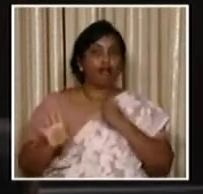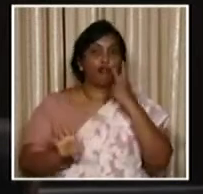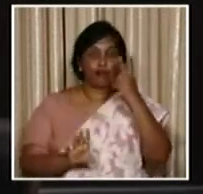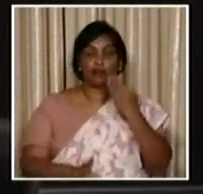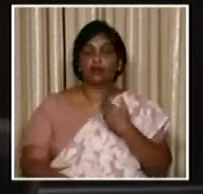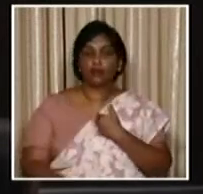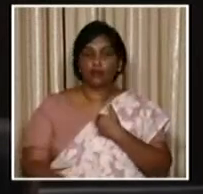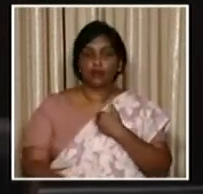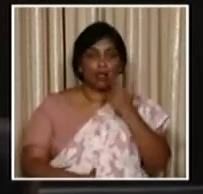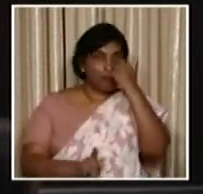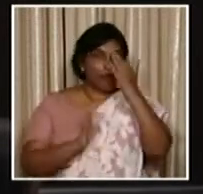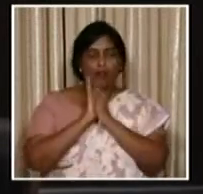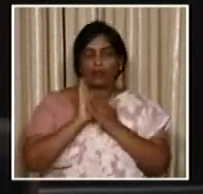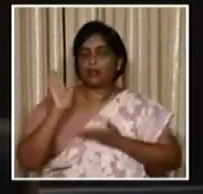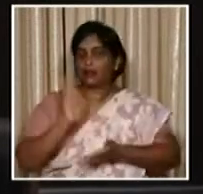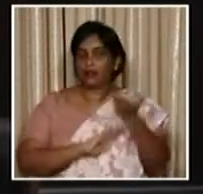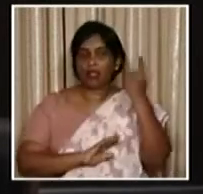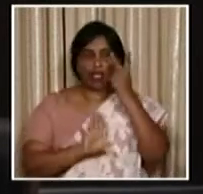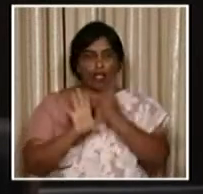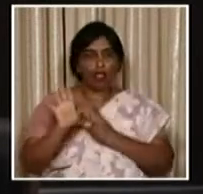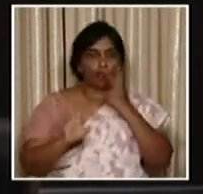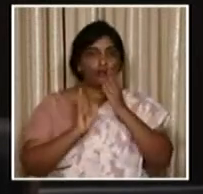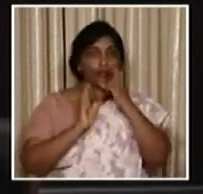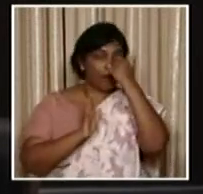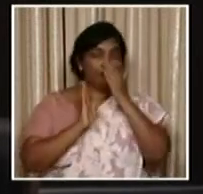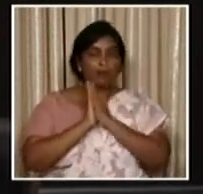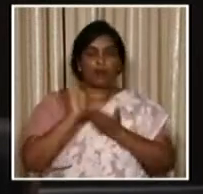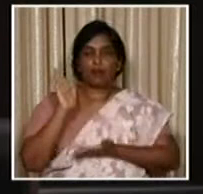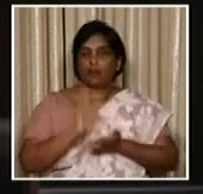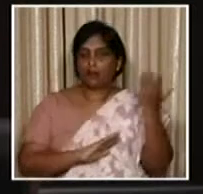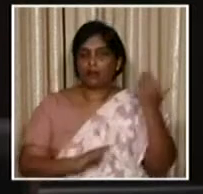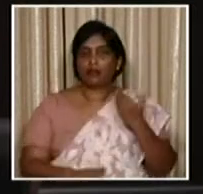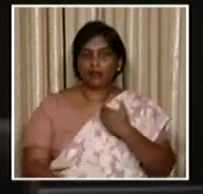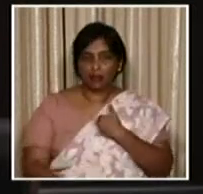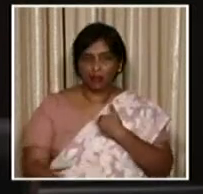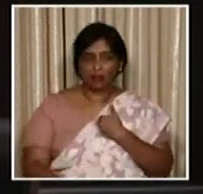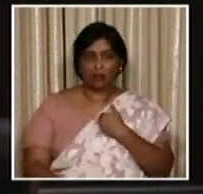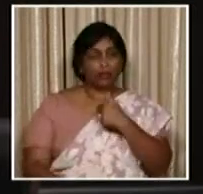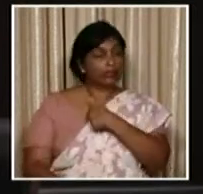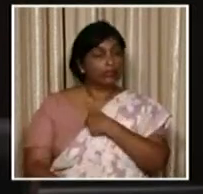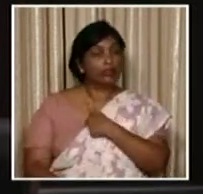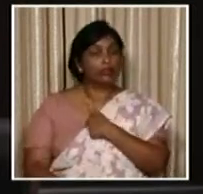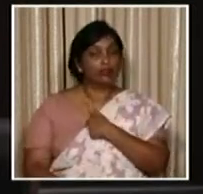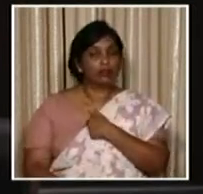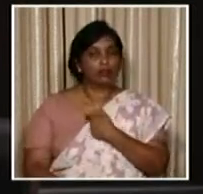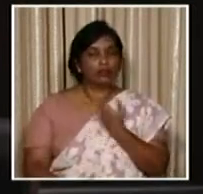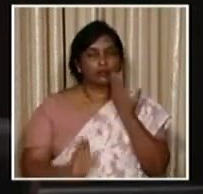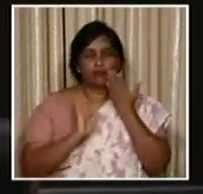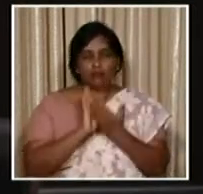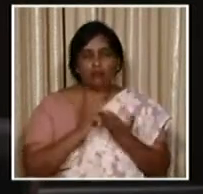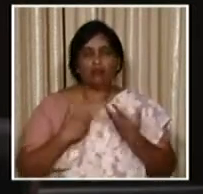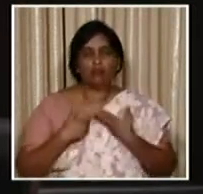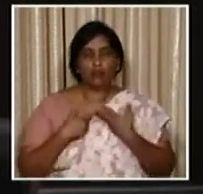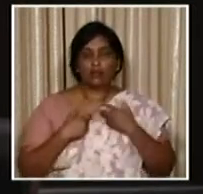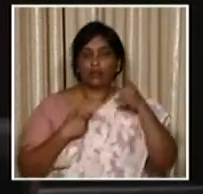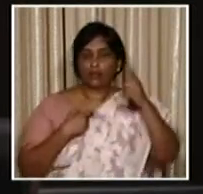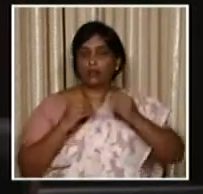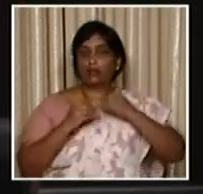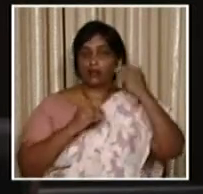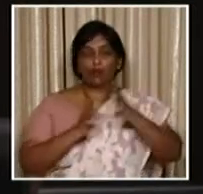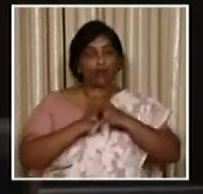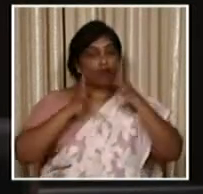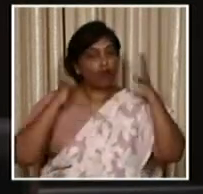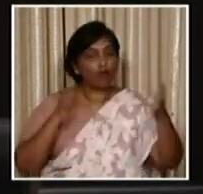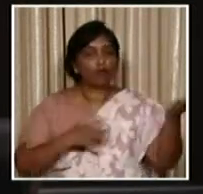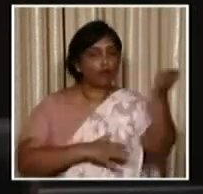මම පල්ලි ගියේ නැහැ අවුරුදු දෙකක් මට පල්ලි යන්න බැරුව ගියා මගේ හෘද සාක්ෂිය මට පෙන්න ගන්න බැරුව ගියා ඊට වඩා